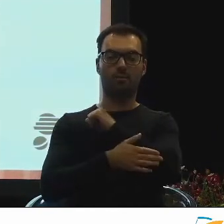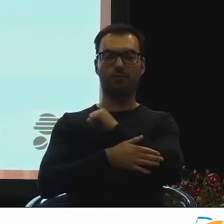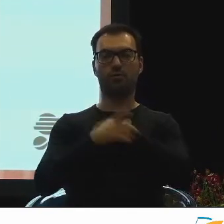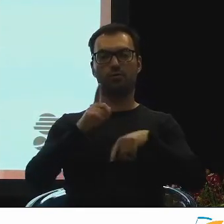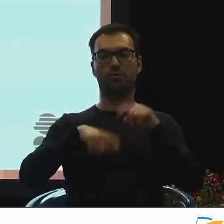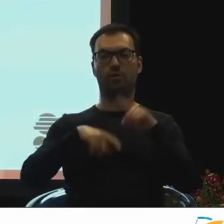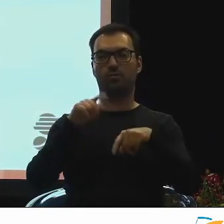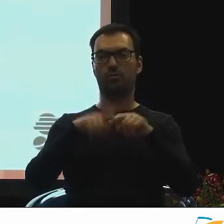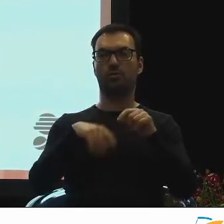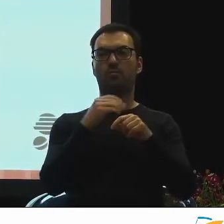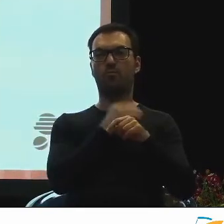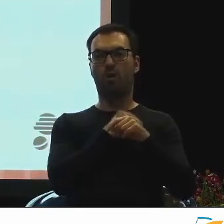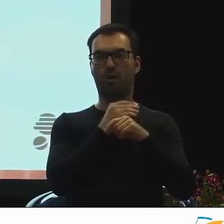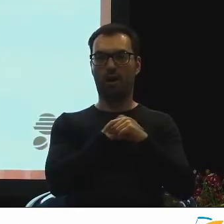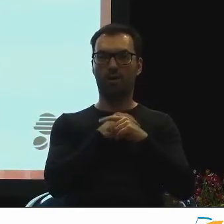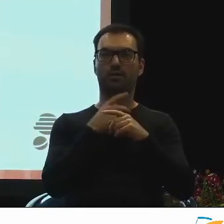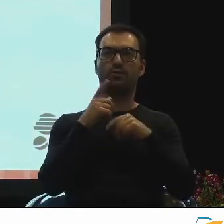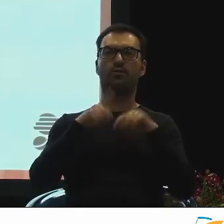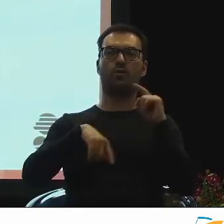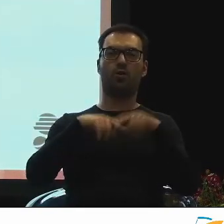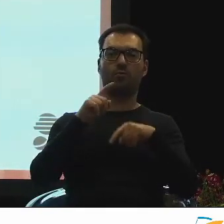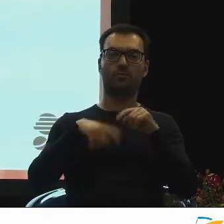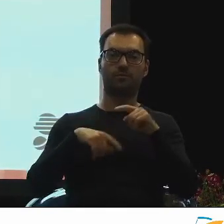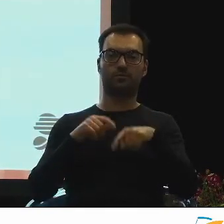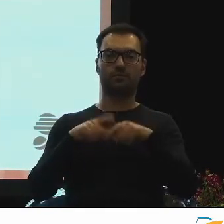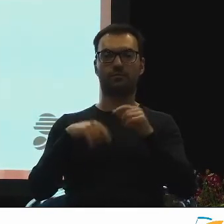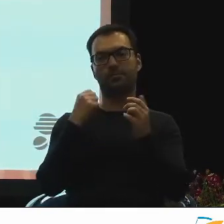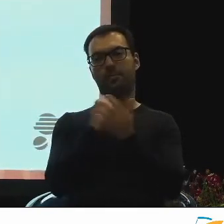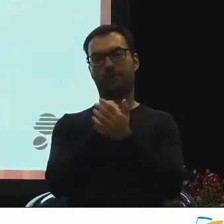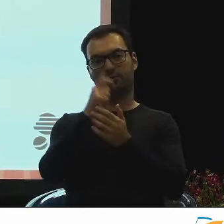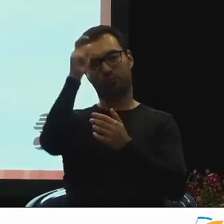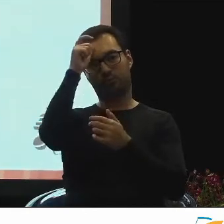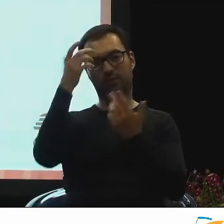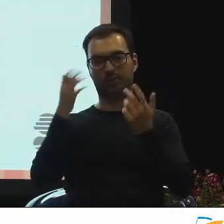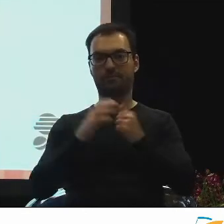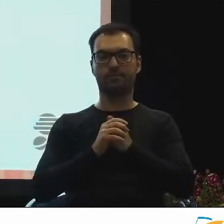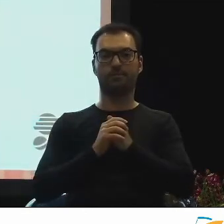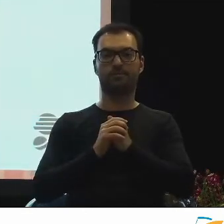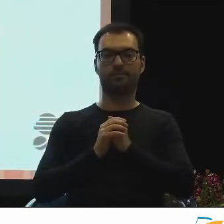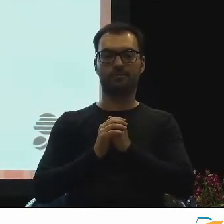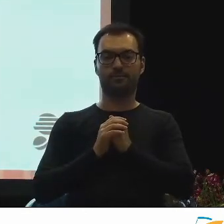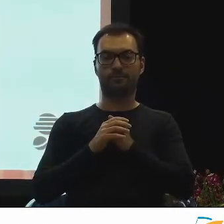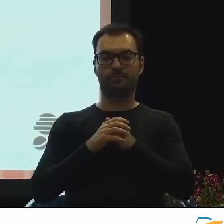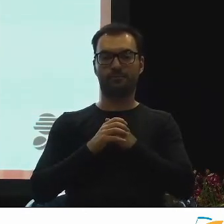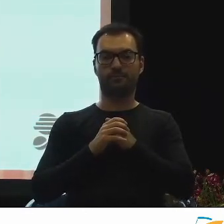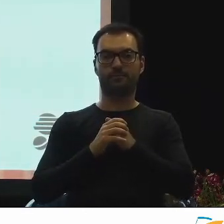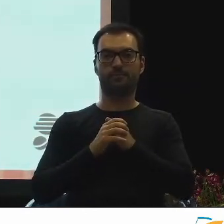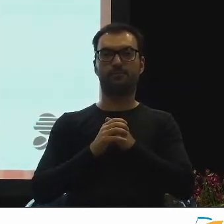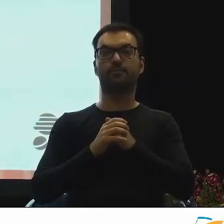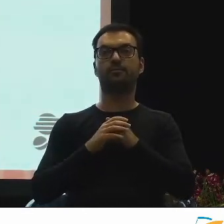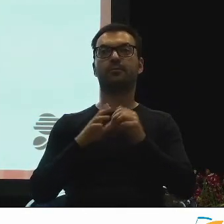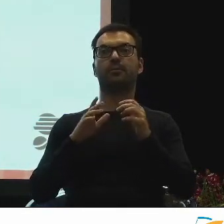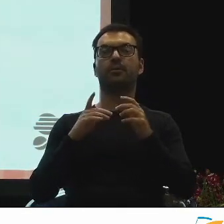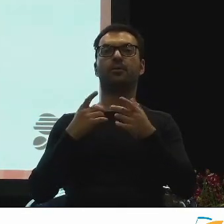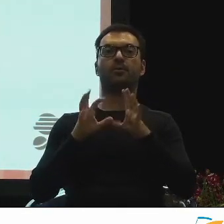podstawowych norm moralnych i norm w zakresie praw człowieka. No bo tak, mam na myśli oczywiście